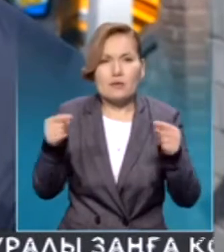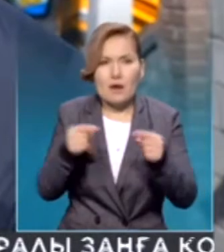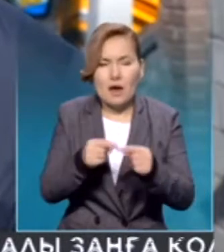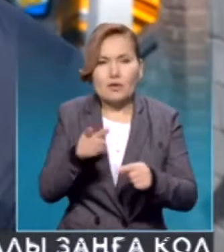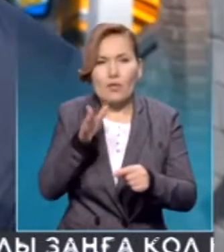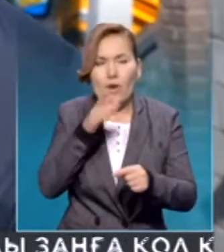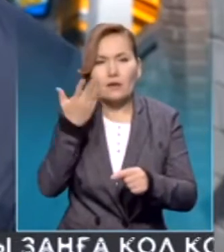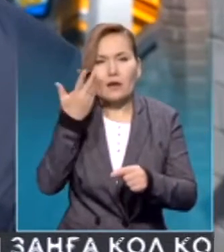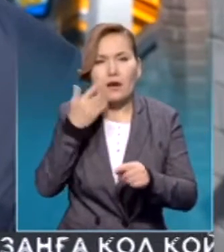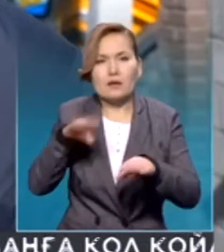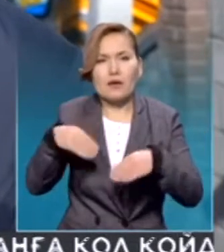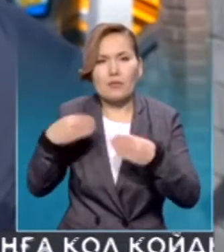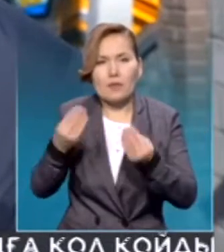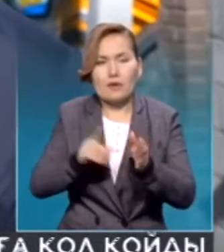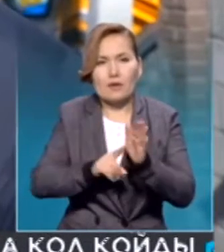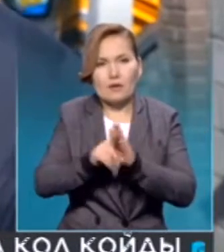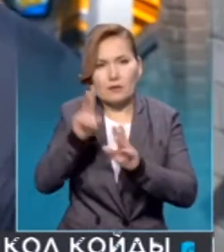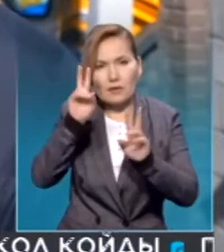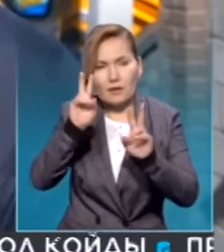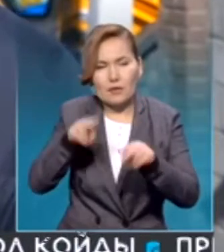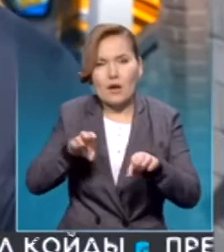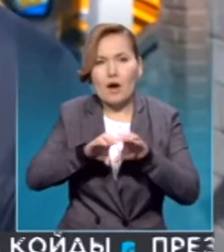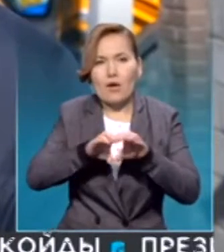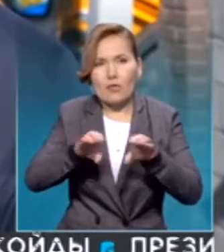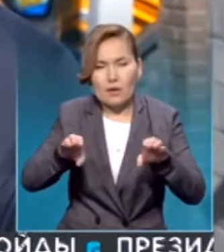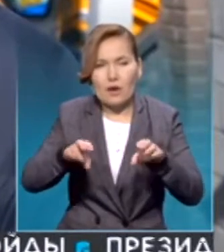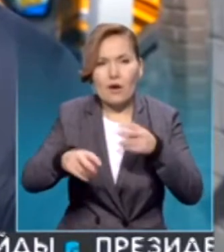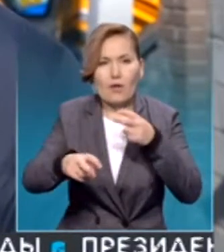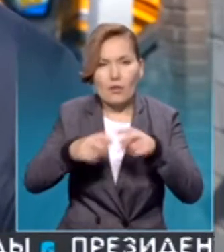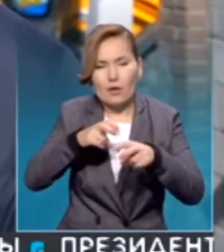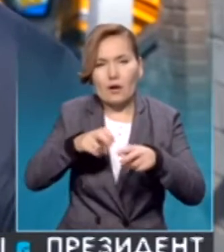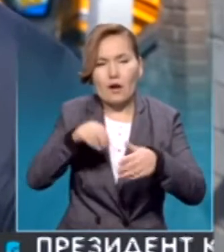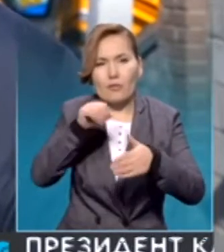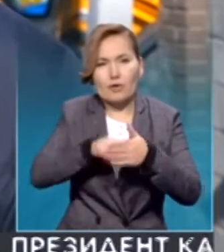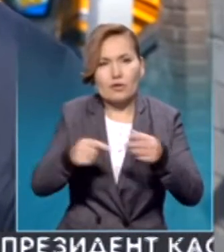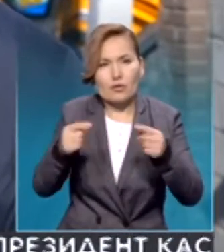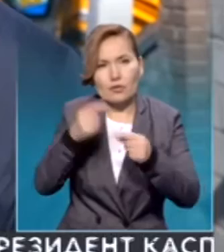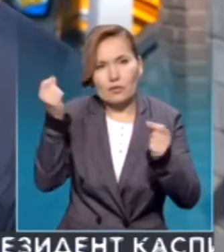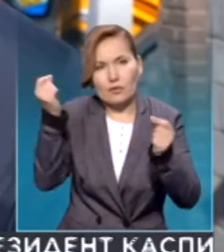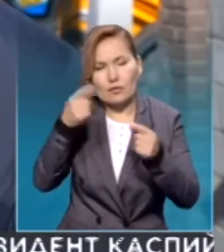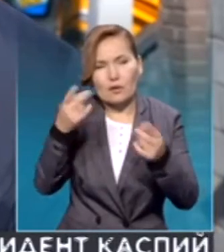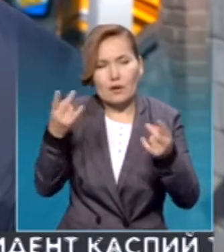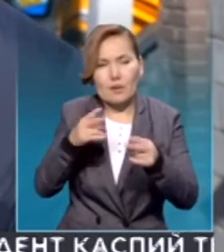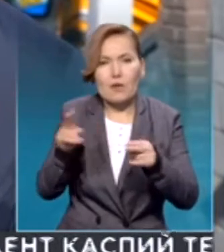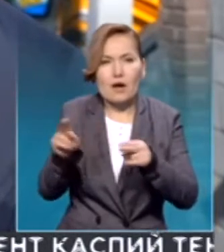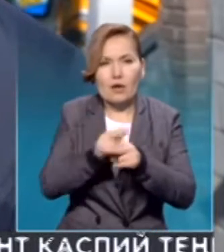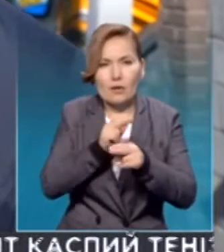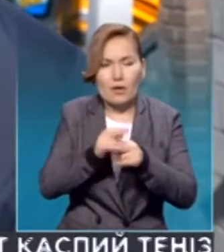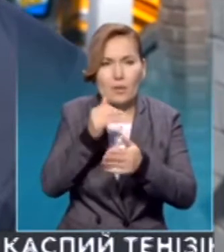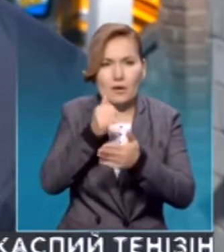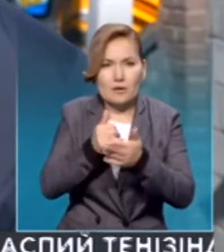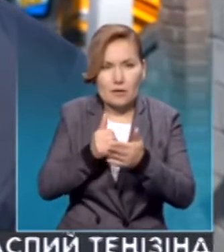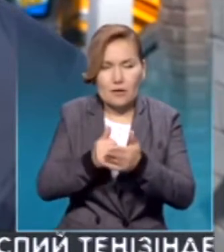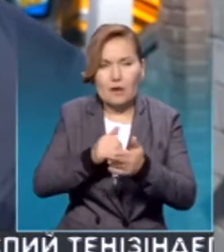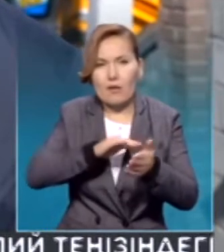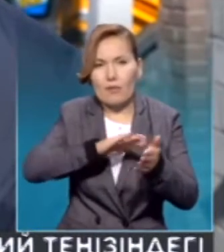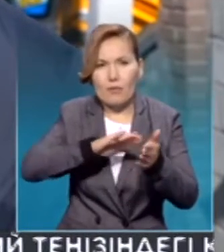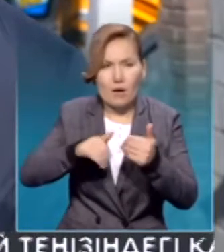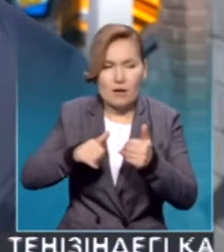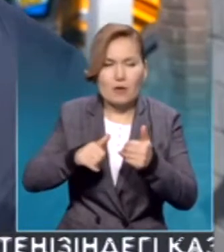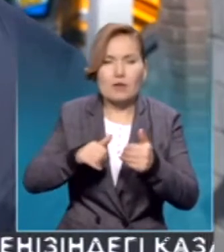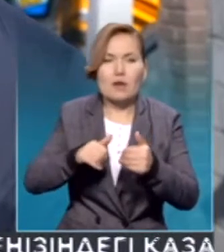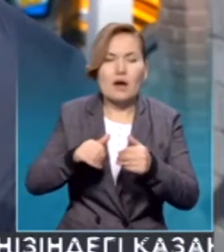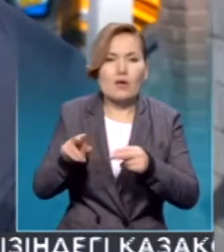белгисиз. Өткөн аны акоодо тауып, анын жана материал нелерин аныктоо